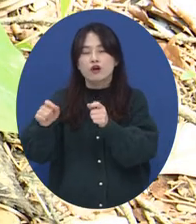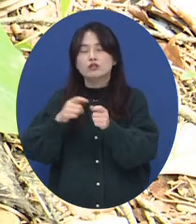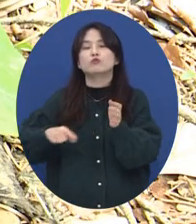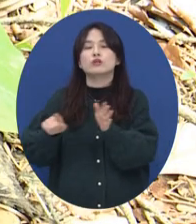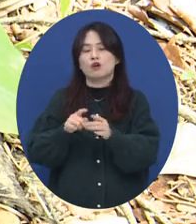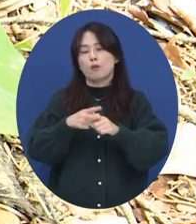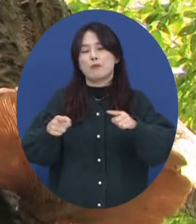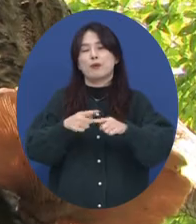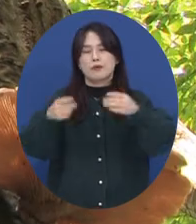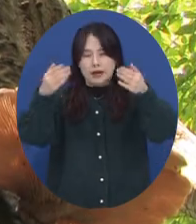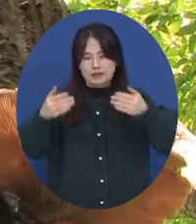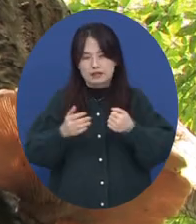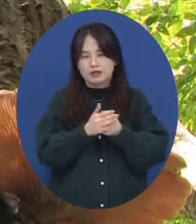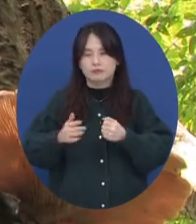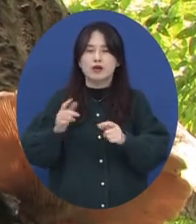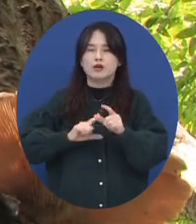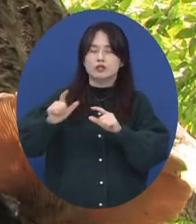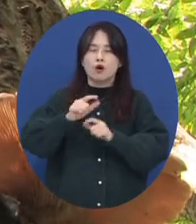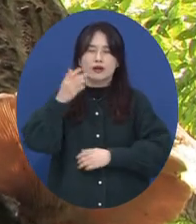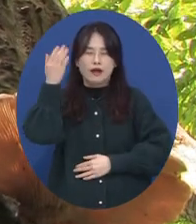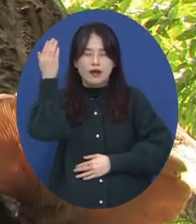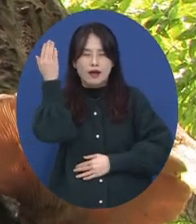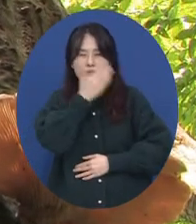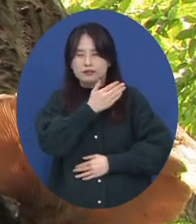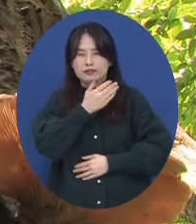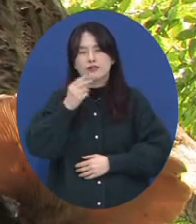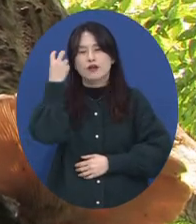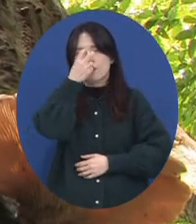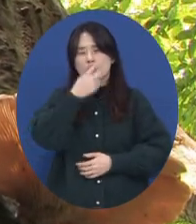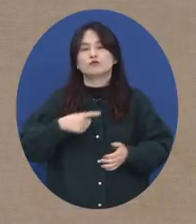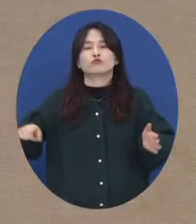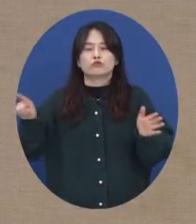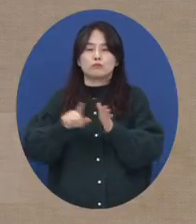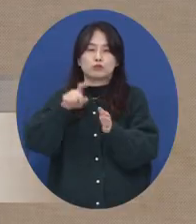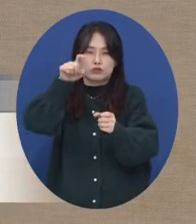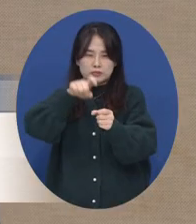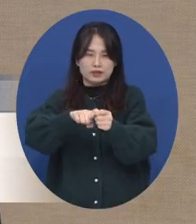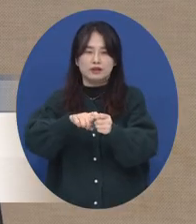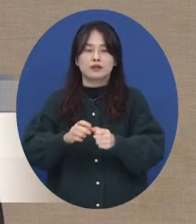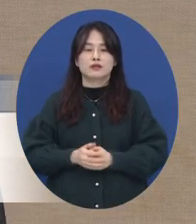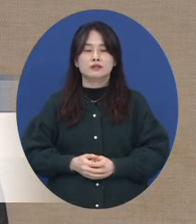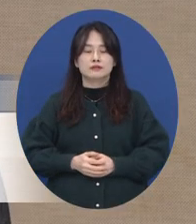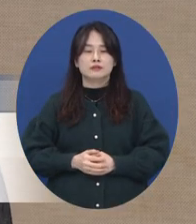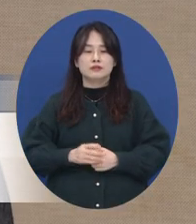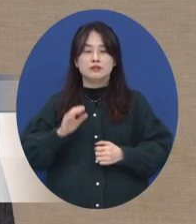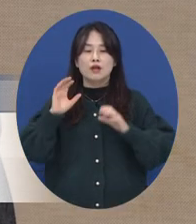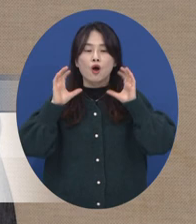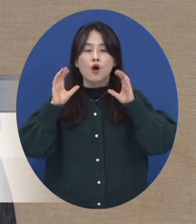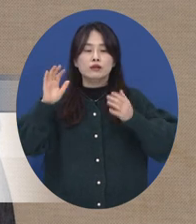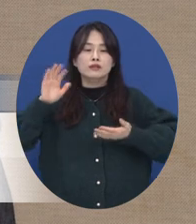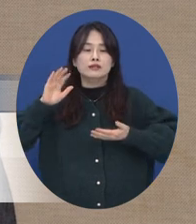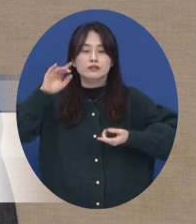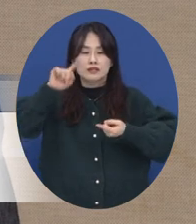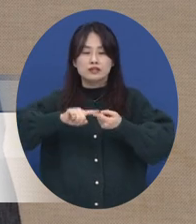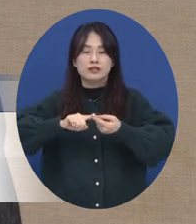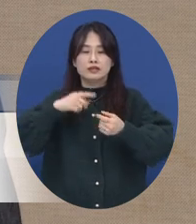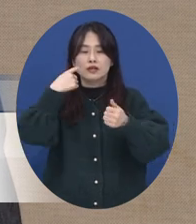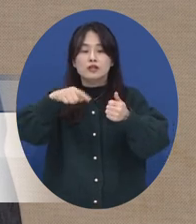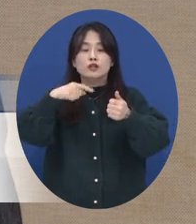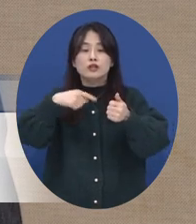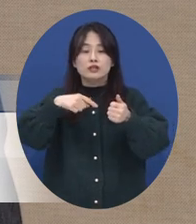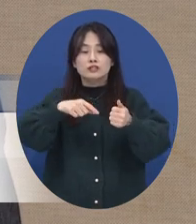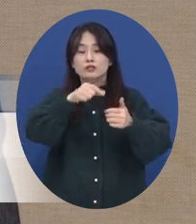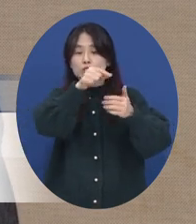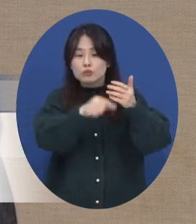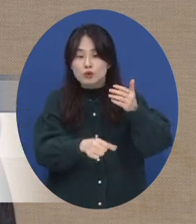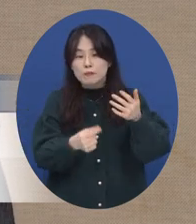하는 만큼 광릉 숲을 보다 체계적으로 관리하기 위해서 입니다 어린 학생들에 대한 거둔 교육프로그램 눌